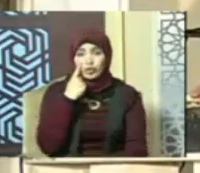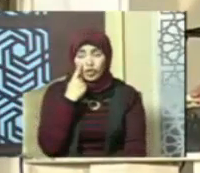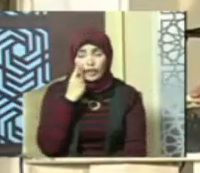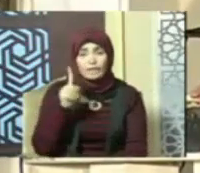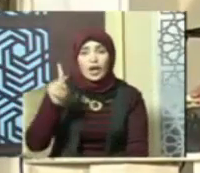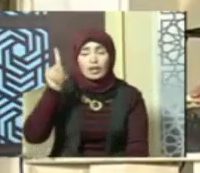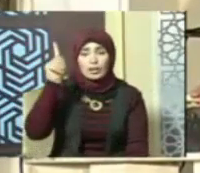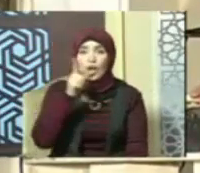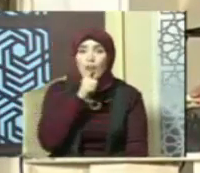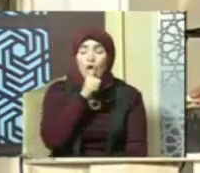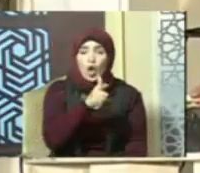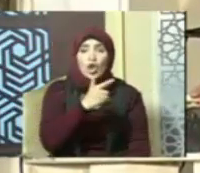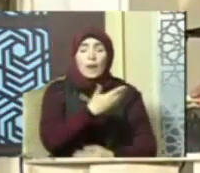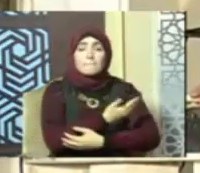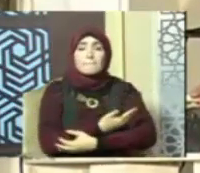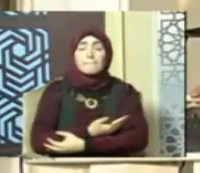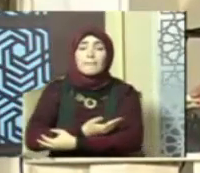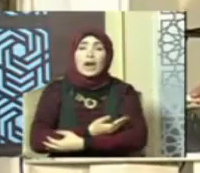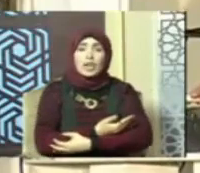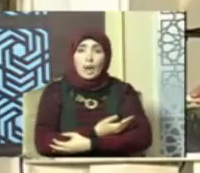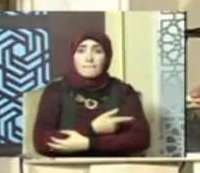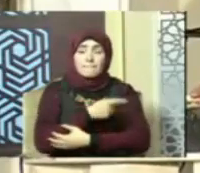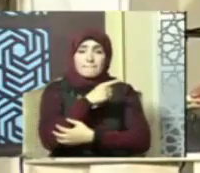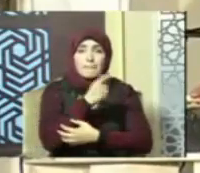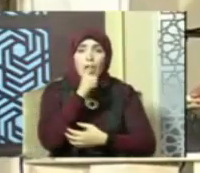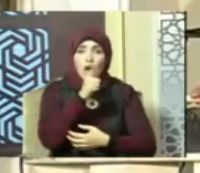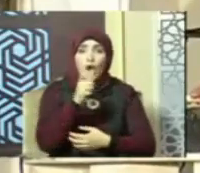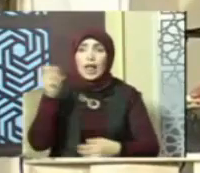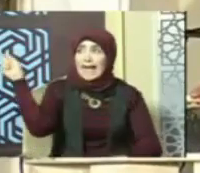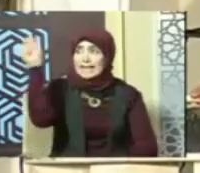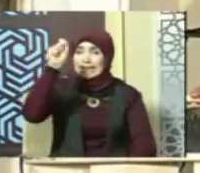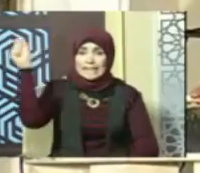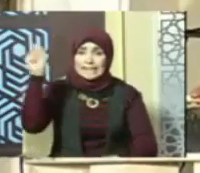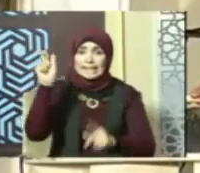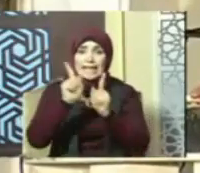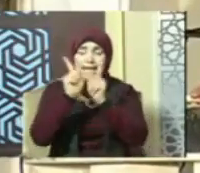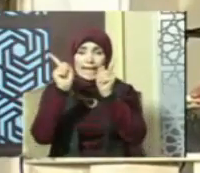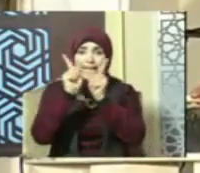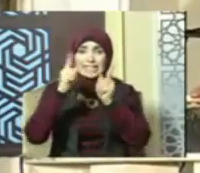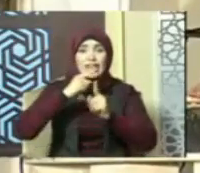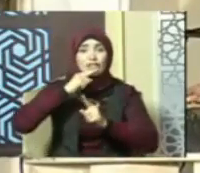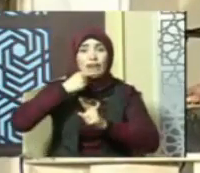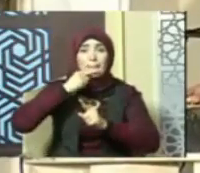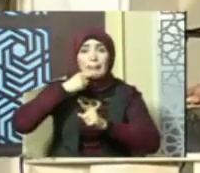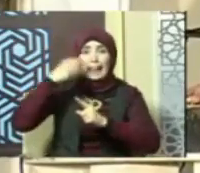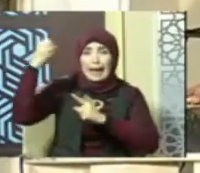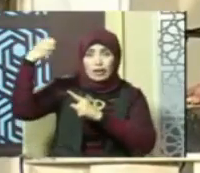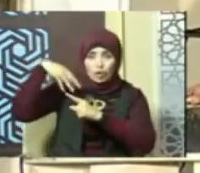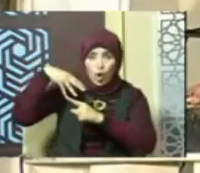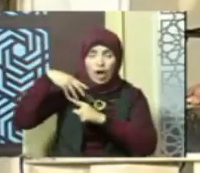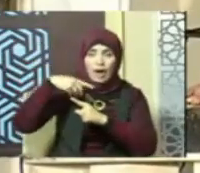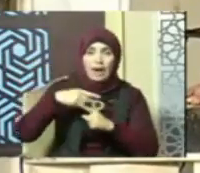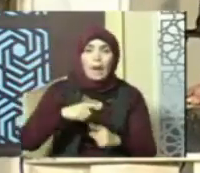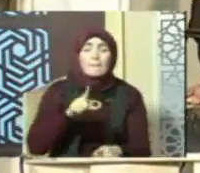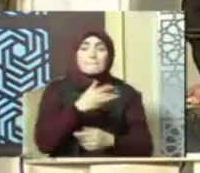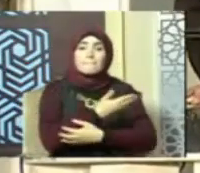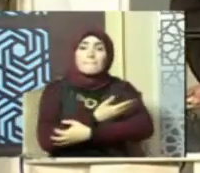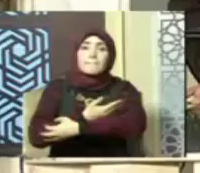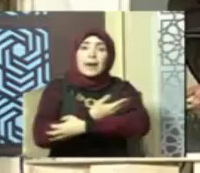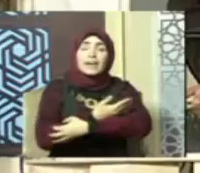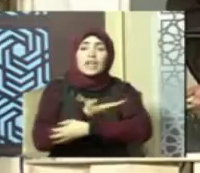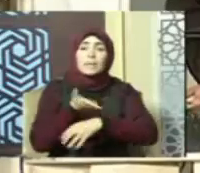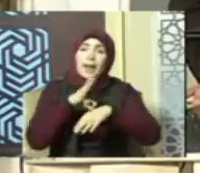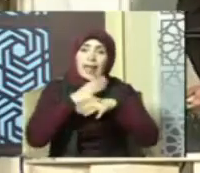قال لمريم: وهزي إليك الجذع تساقط الرطب. مريم عليها السلام كانت